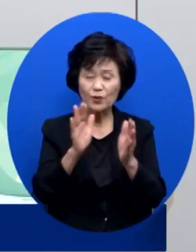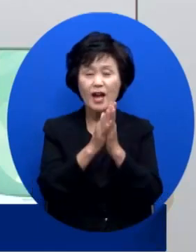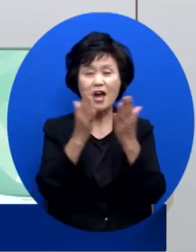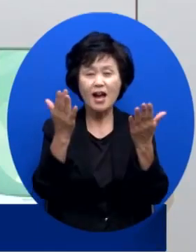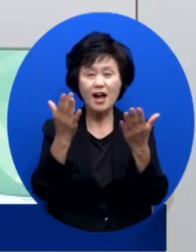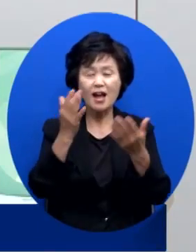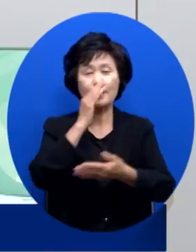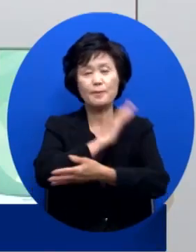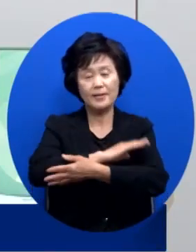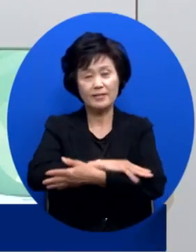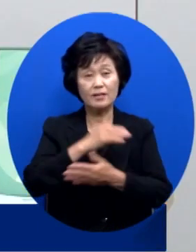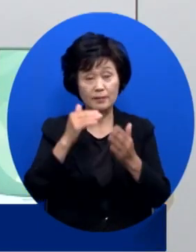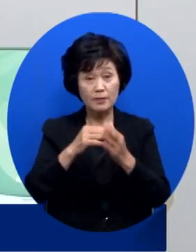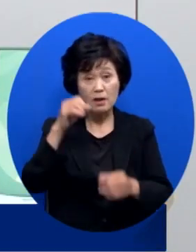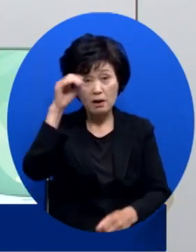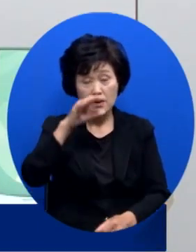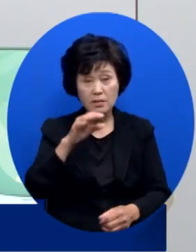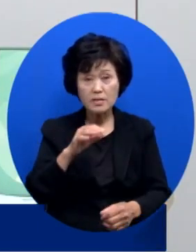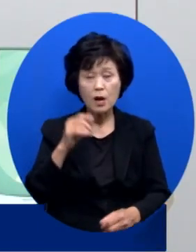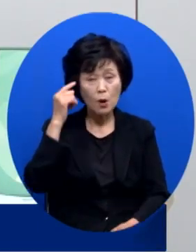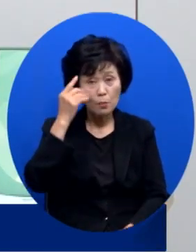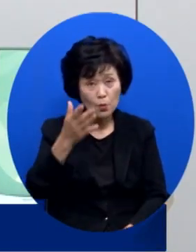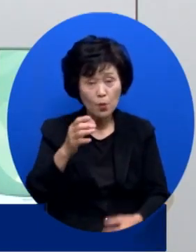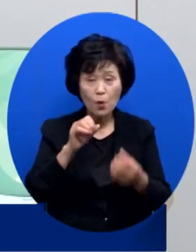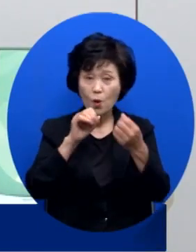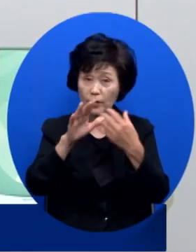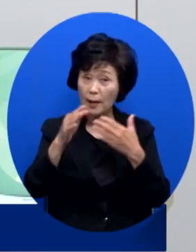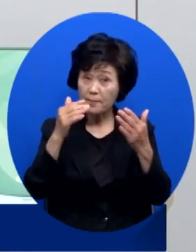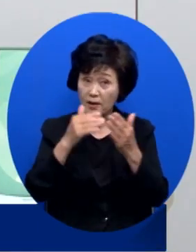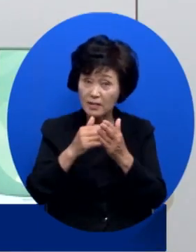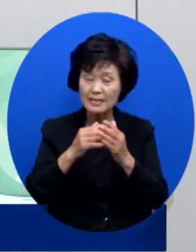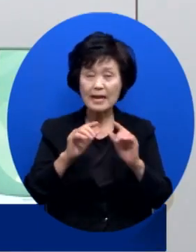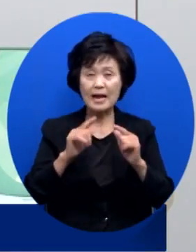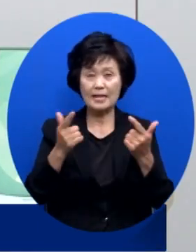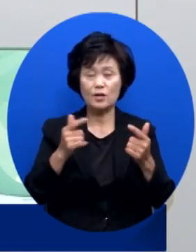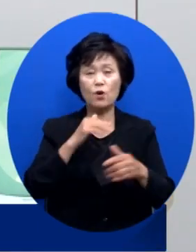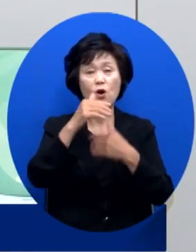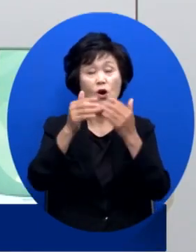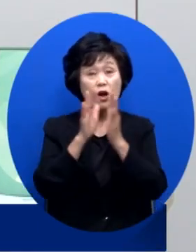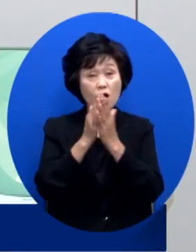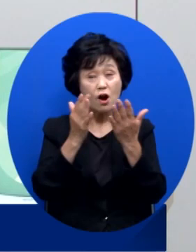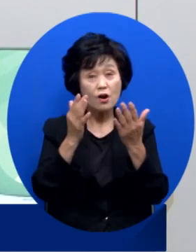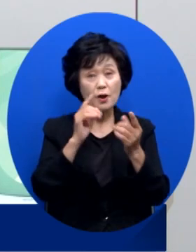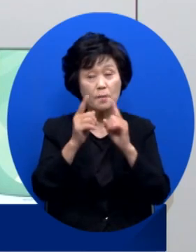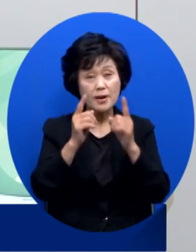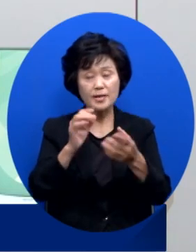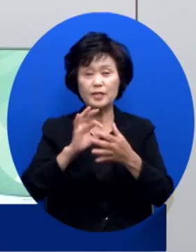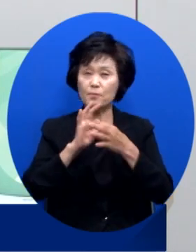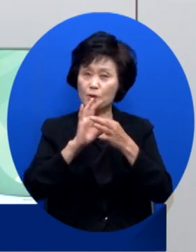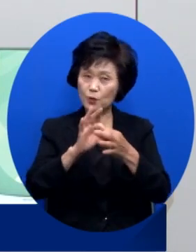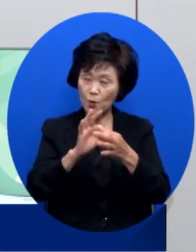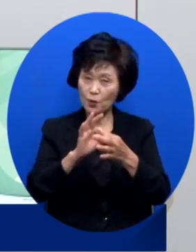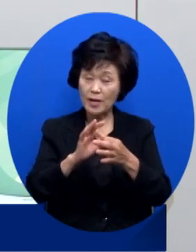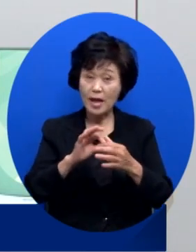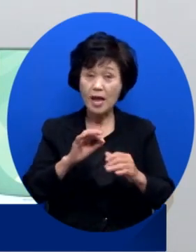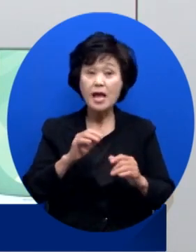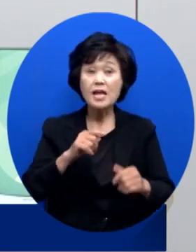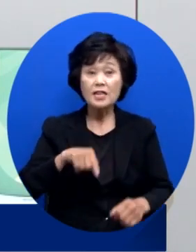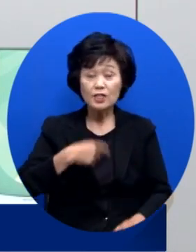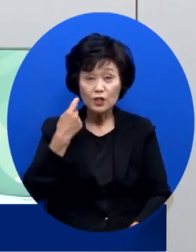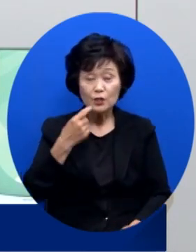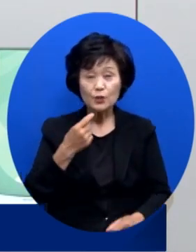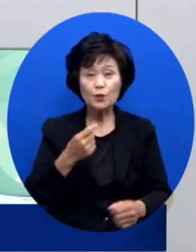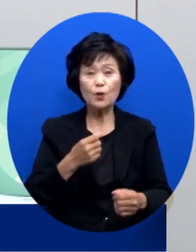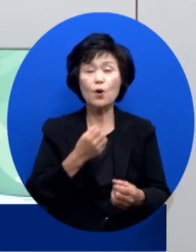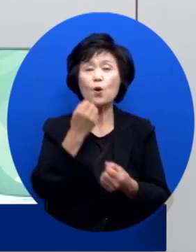묻고 답하는 교리 문답이 아니라 성경의 이야기로 어린이들을 초대하고 그리고 그 이야기 속에서